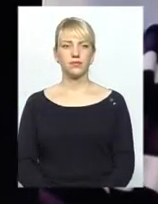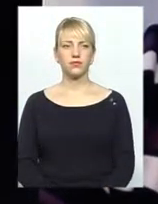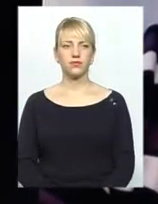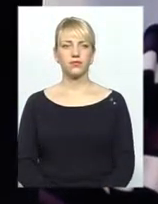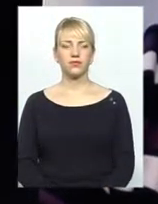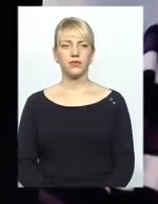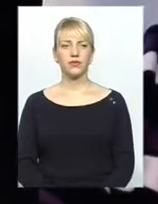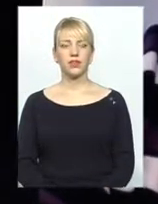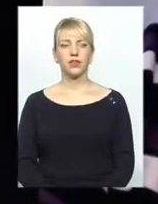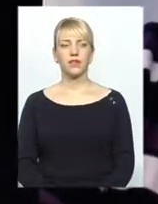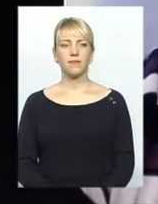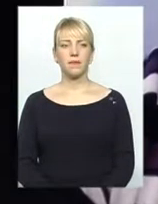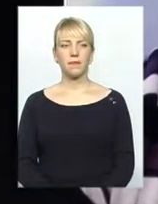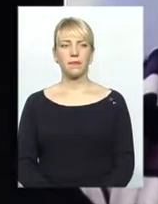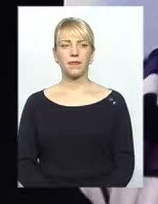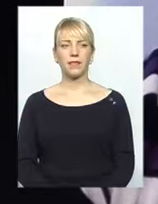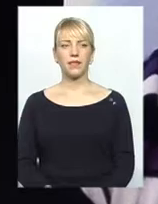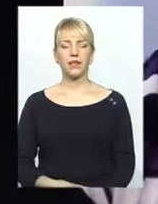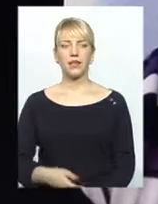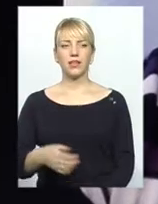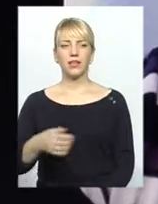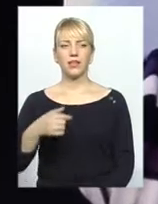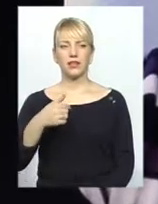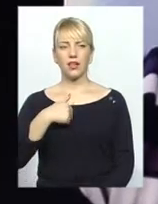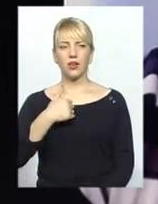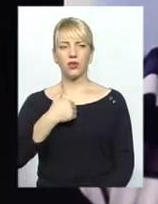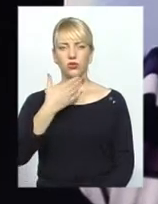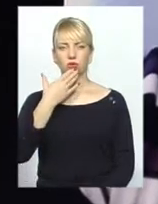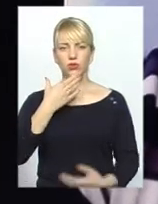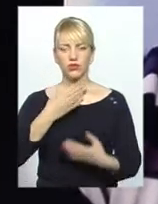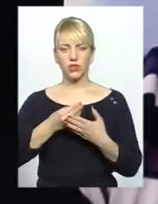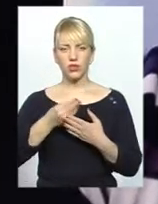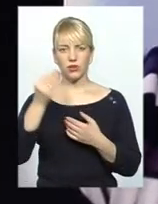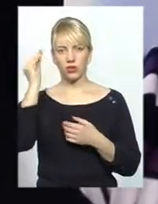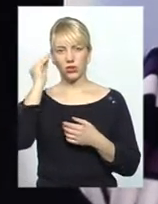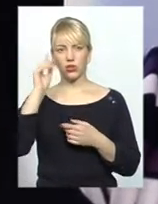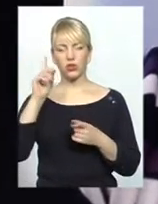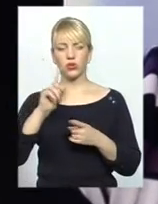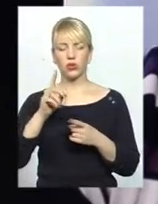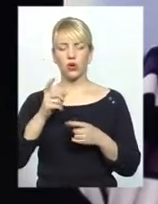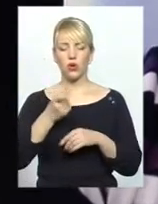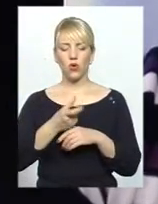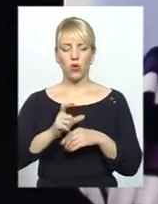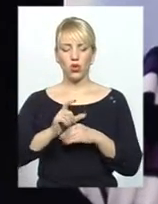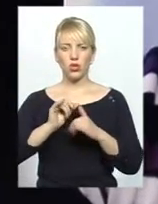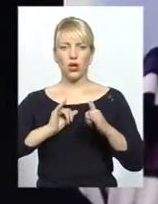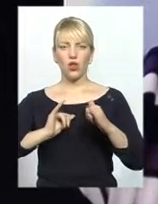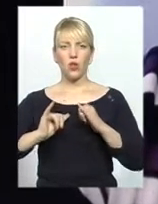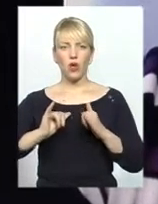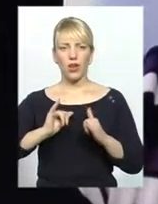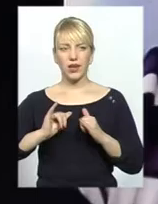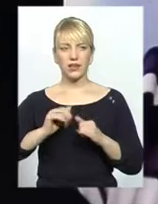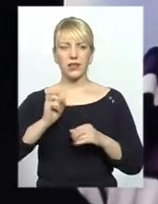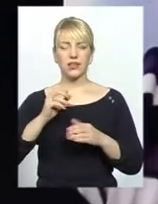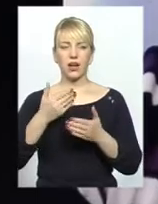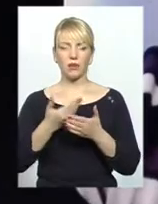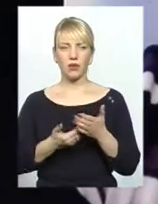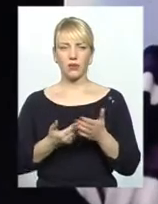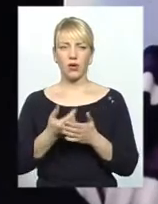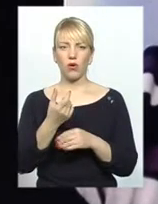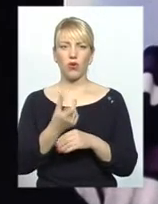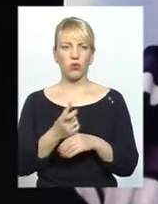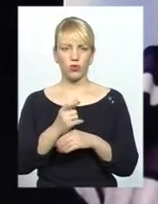мене пробачите. Я все-таки вискажу свою точку зрения, що дуже толерантне, і, як по мені, так навіть